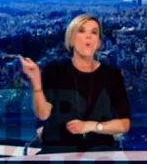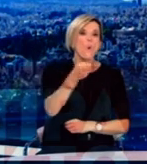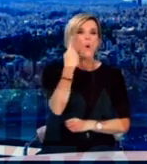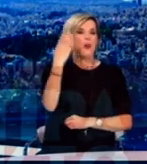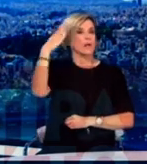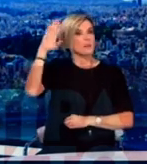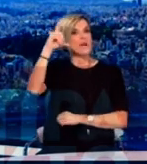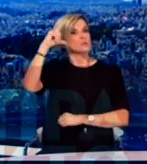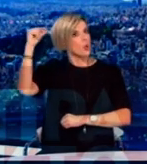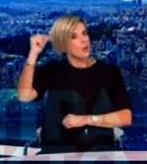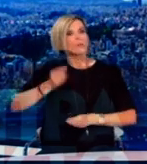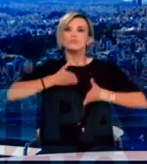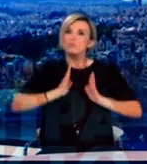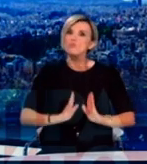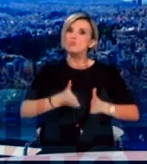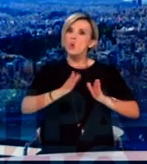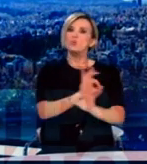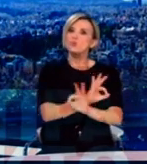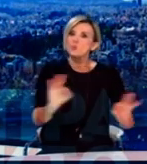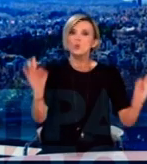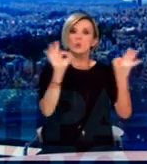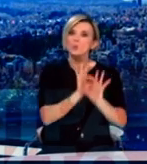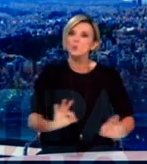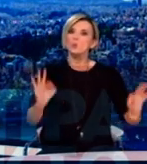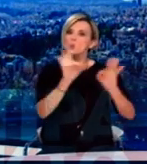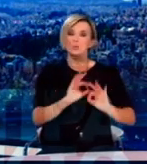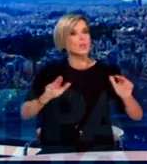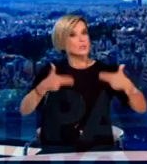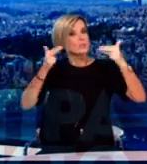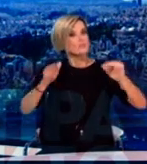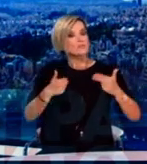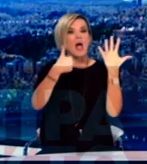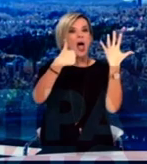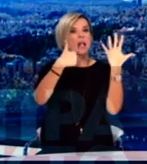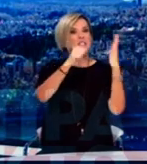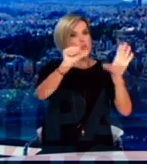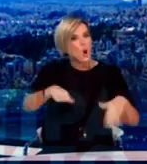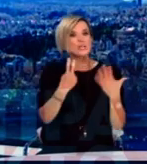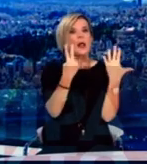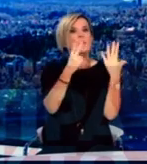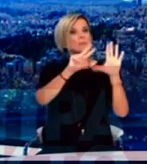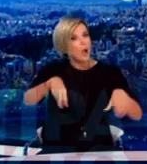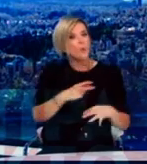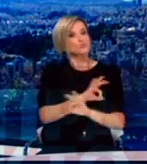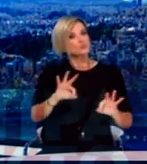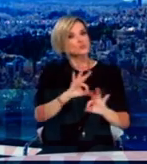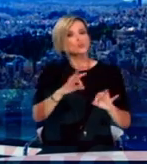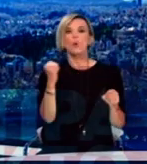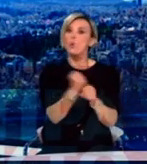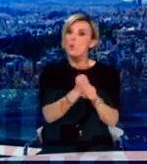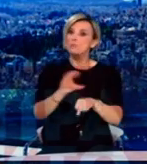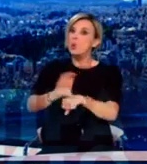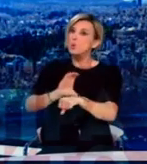λύκεια της χώρας προχώρησαν κανονικά σε πλήρες 6ωρο ή 7ωρο πρόγραμμα, κατά περίπτωση μέσω τηλεκπαίδευσης. Λειτουργούν